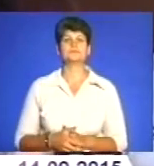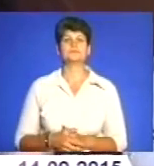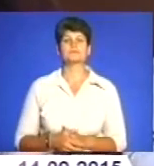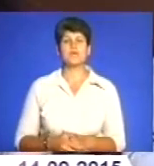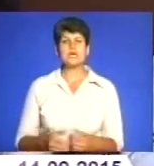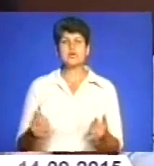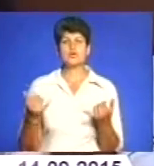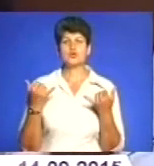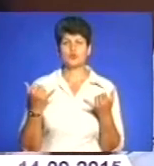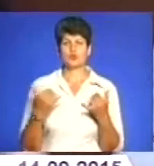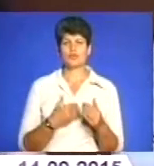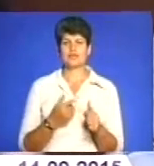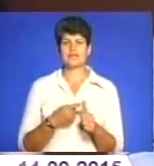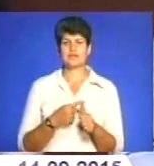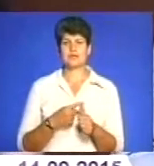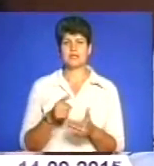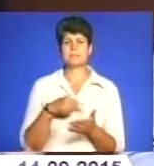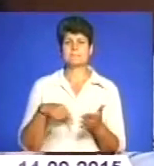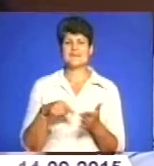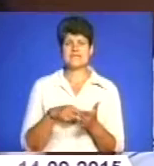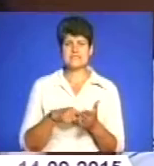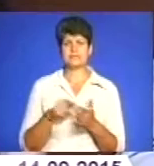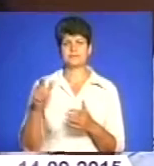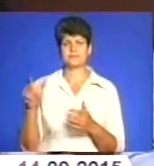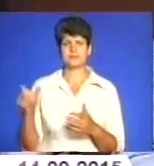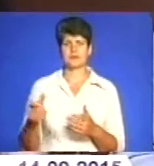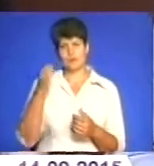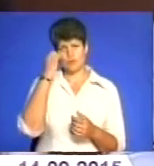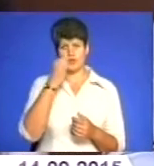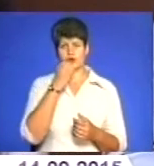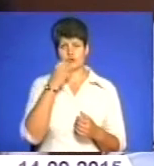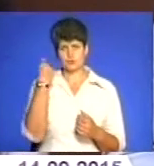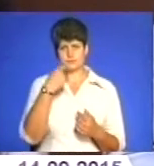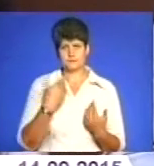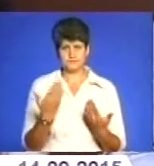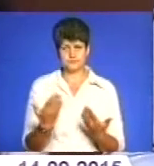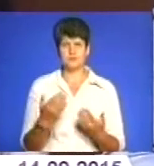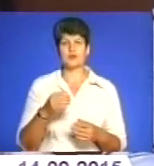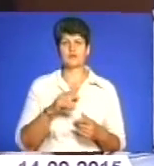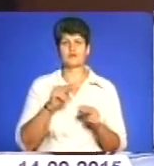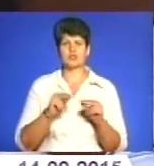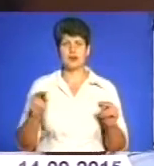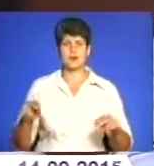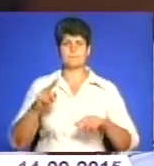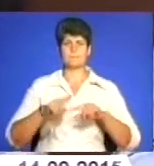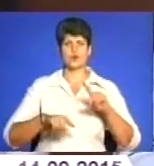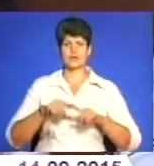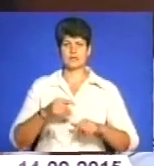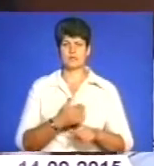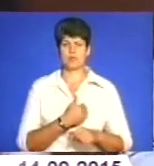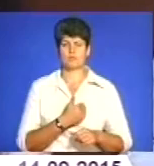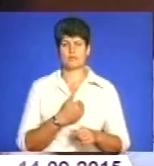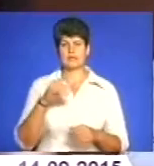Сьогодні хочу від імені громади міста від себе особисто скласти подяку родині, вчителям, побажати